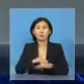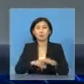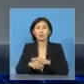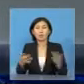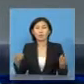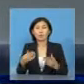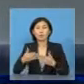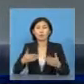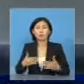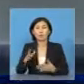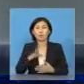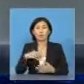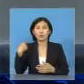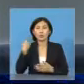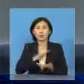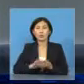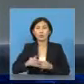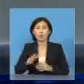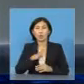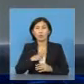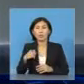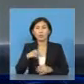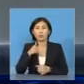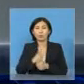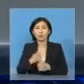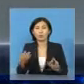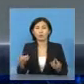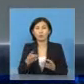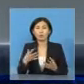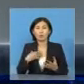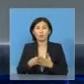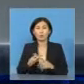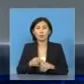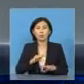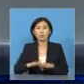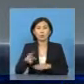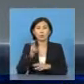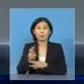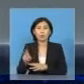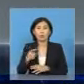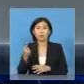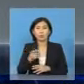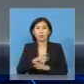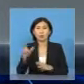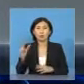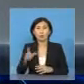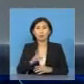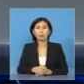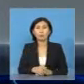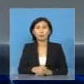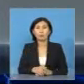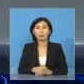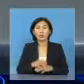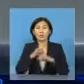перчатки. Соблюдать меры личной гигиены. Ну и самое главное, нужно воздержаться от посещения мест массового скопления людей.